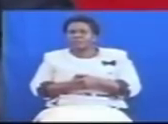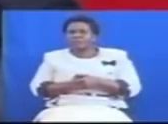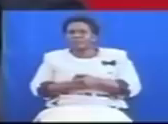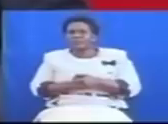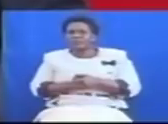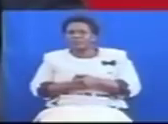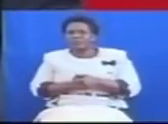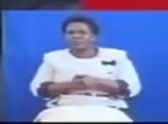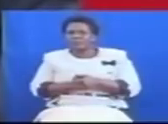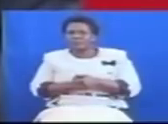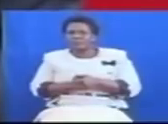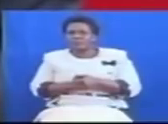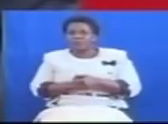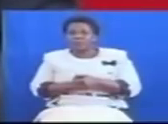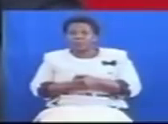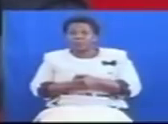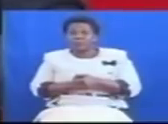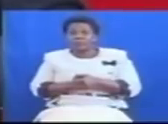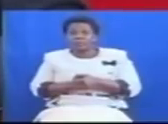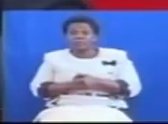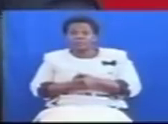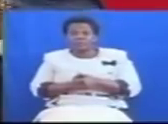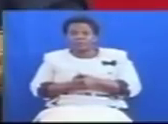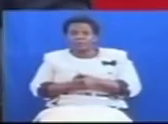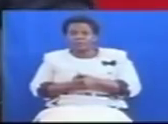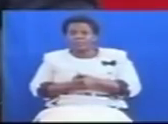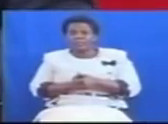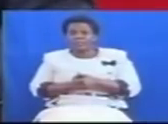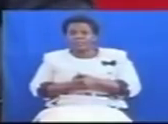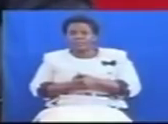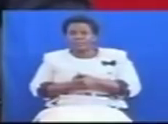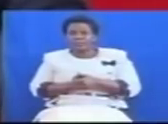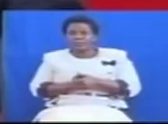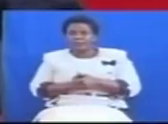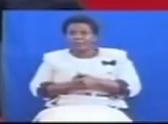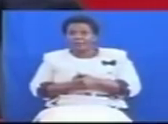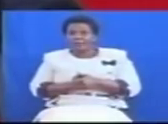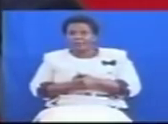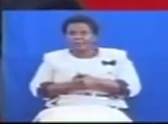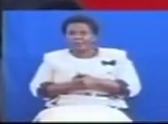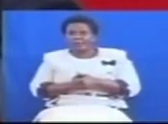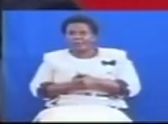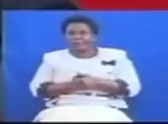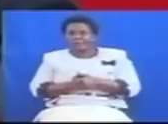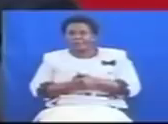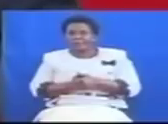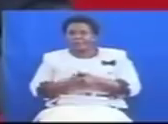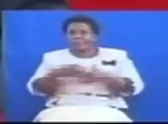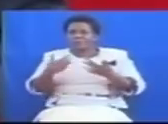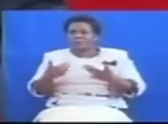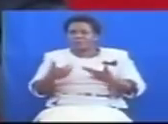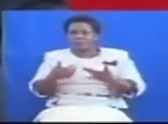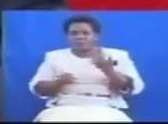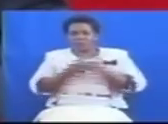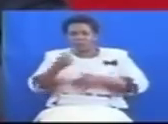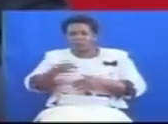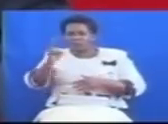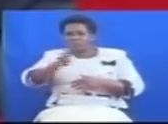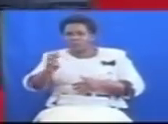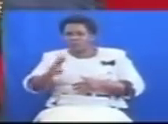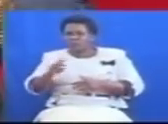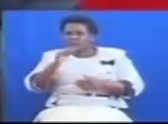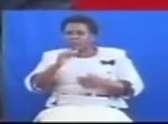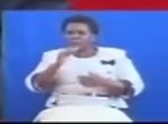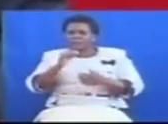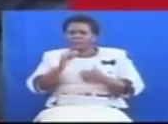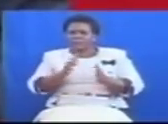Naomba nimhakikishie Mheshimiwa mbunge, tutawasiliana tuone umefikia hatua gani kushirikiana na halmashauri, na kama wana mpango wao basi wana namna kumaliza kituo hiki ili